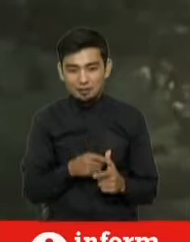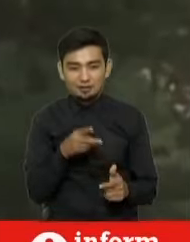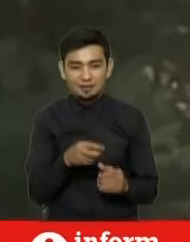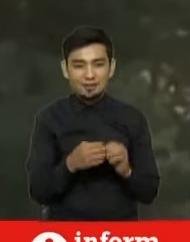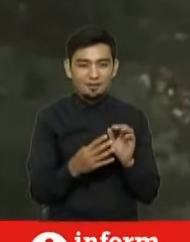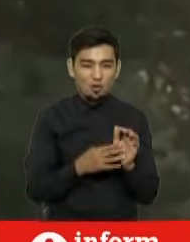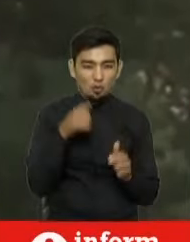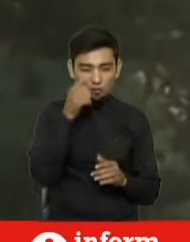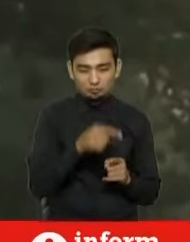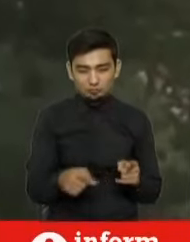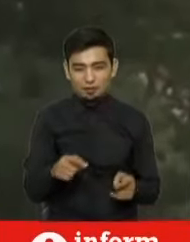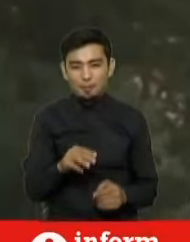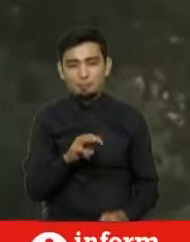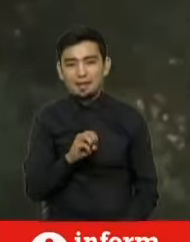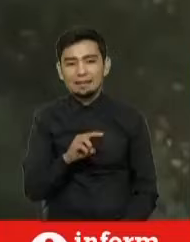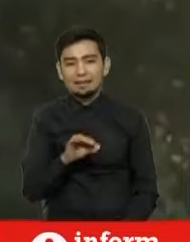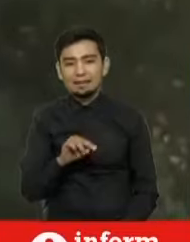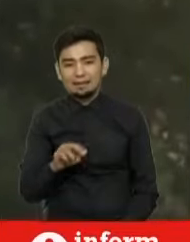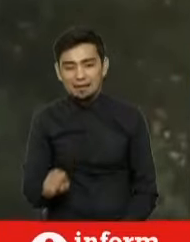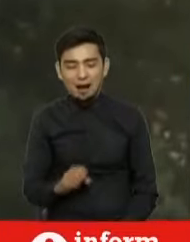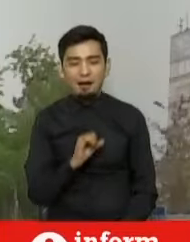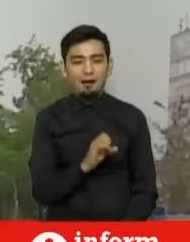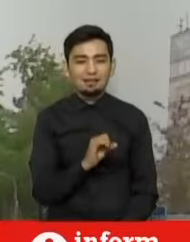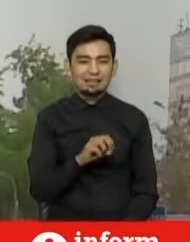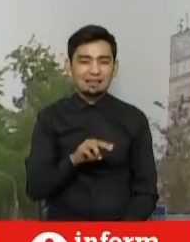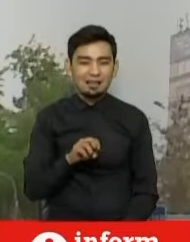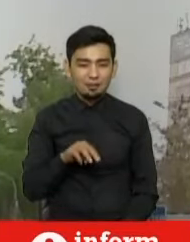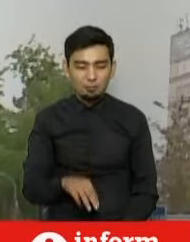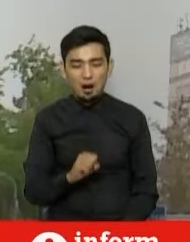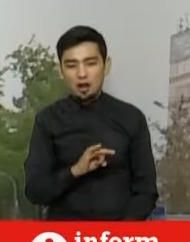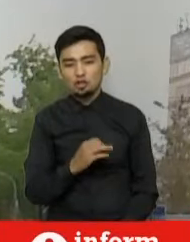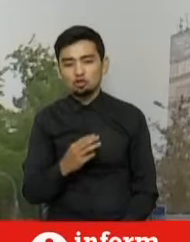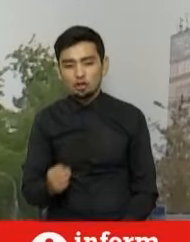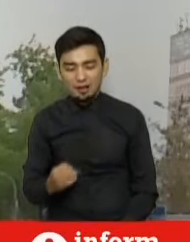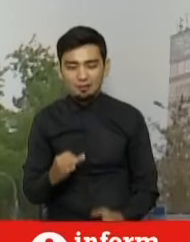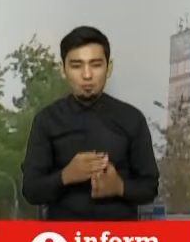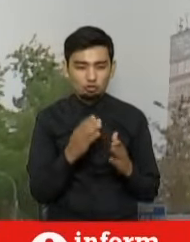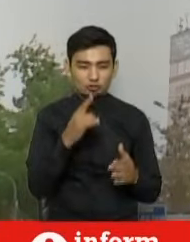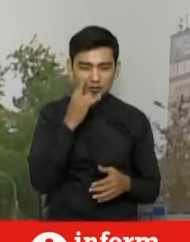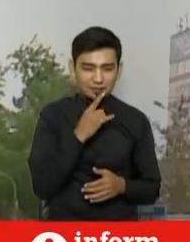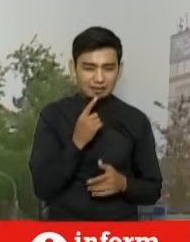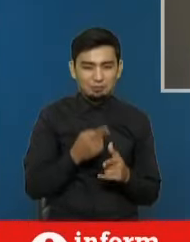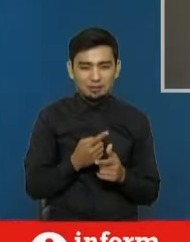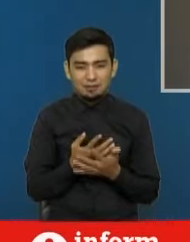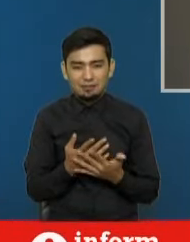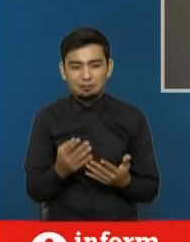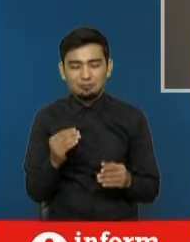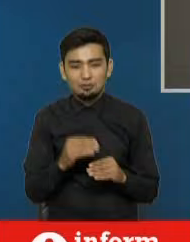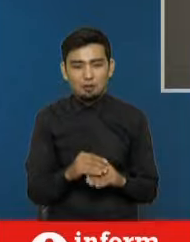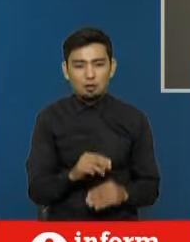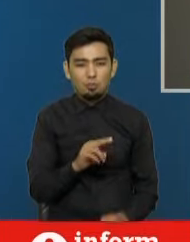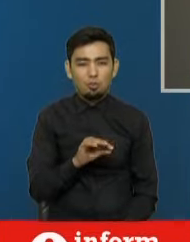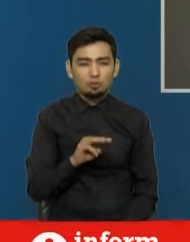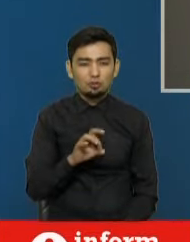года удерживает имя Медина. Затем идут Аслым и Айша. Выбирают казахстанцы и более патриотические имена.